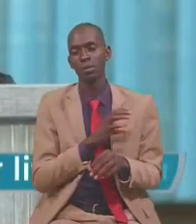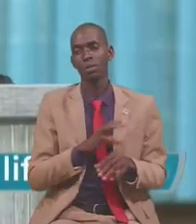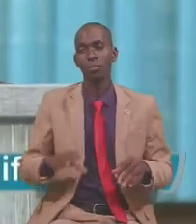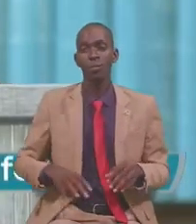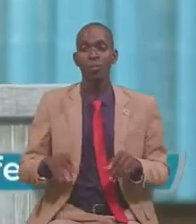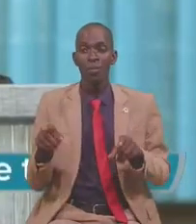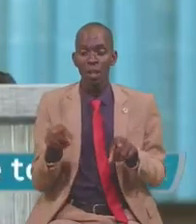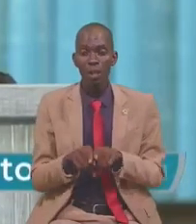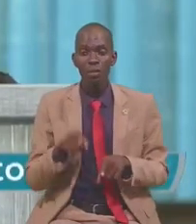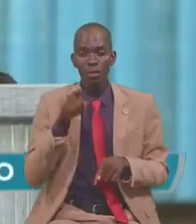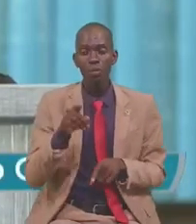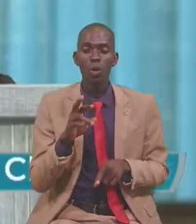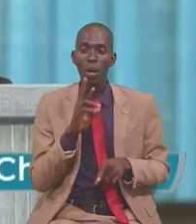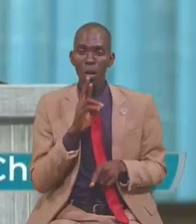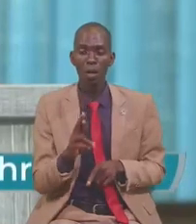Comme